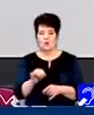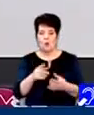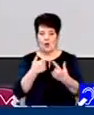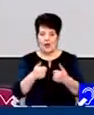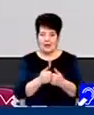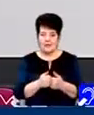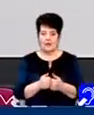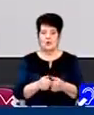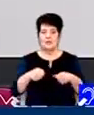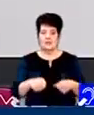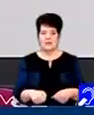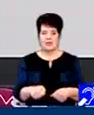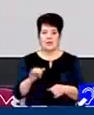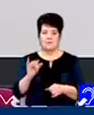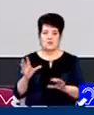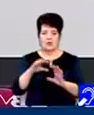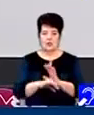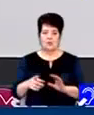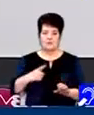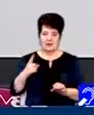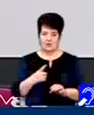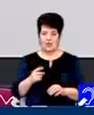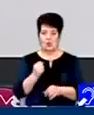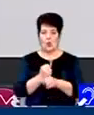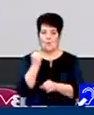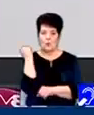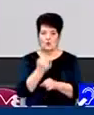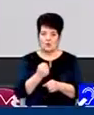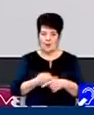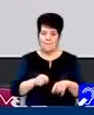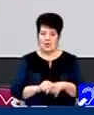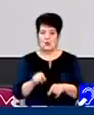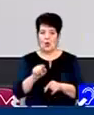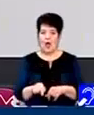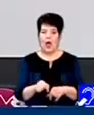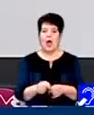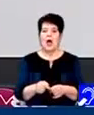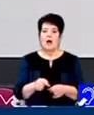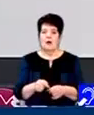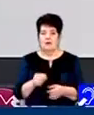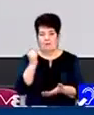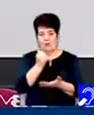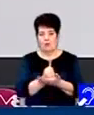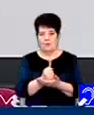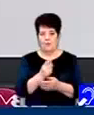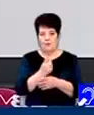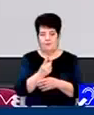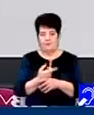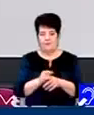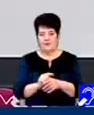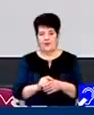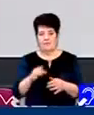și cu suportul funcționarilor din cadrul Inspectoratului Muncii, pentru a aproba achitarea salariilor în plic,